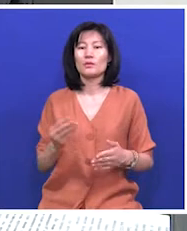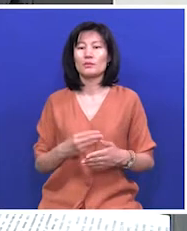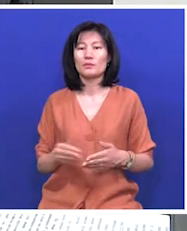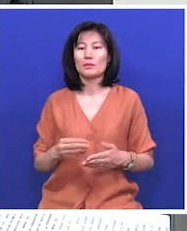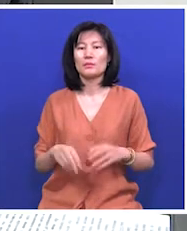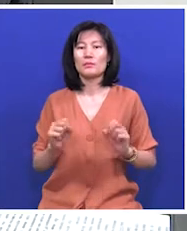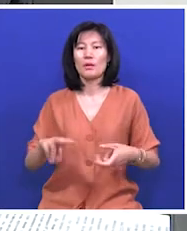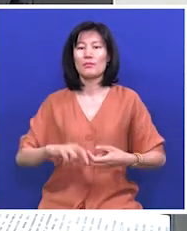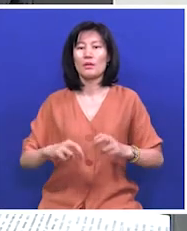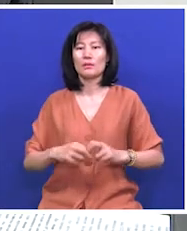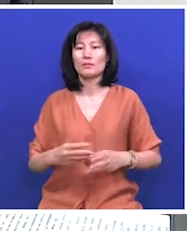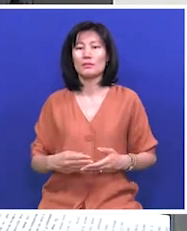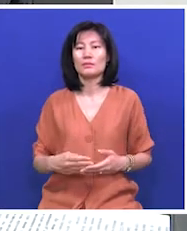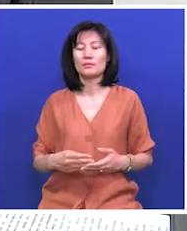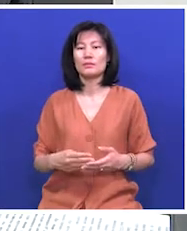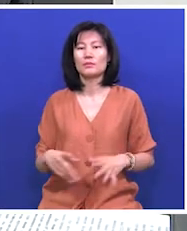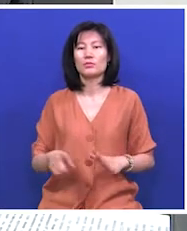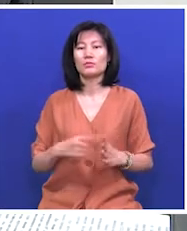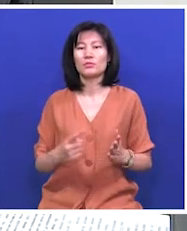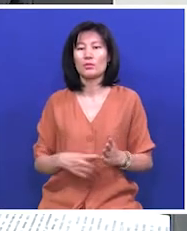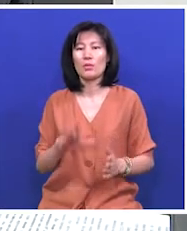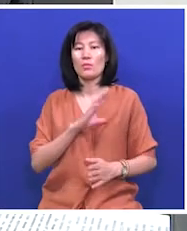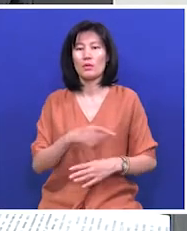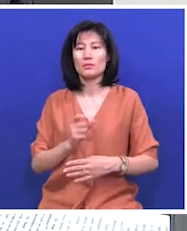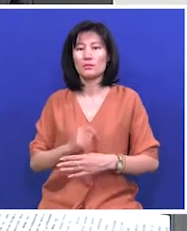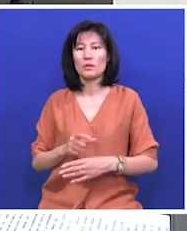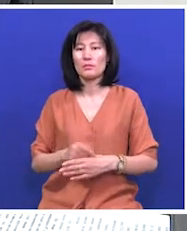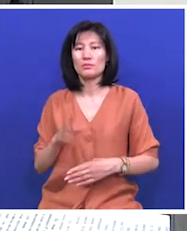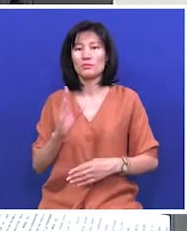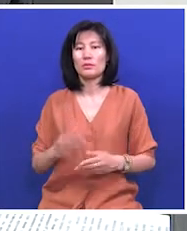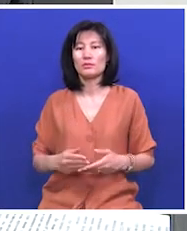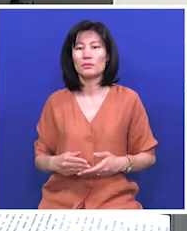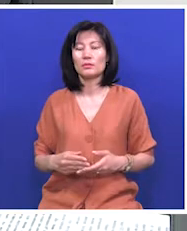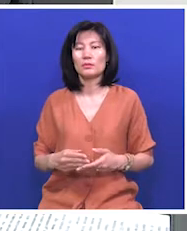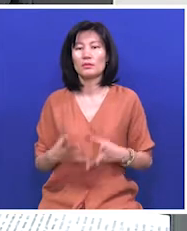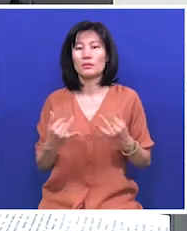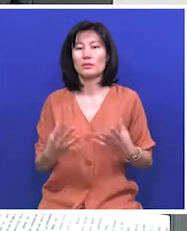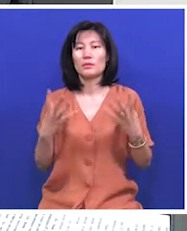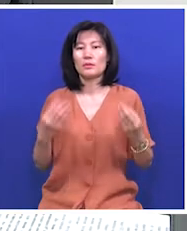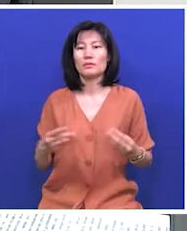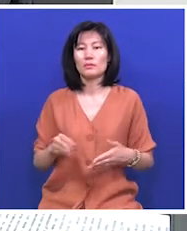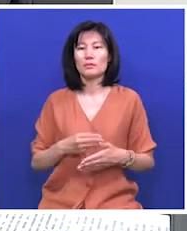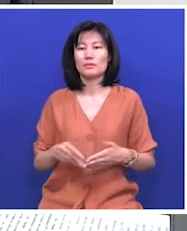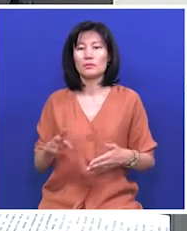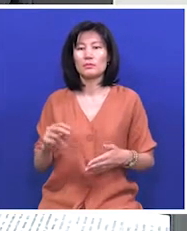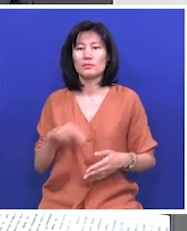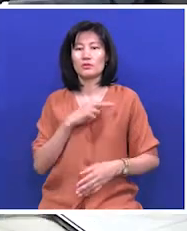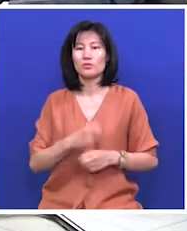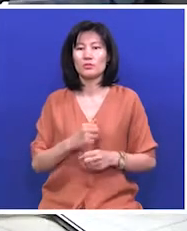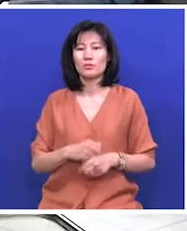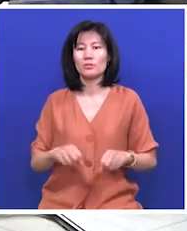өнім сатып алу мәселесін ұсынылған болатын тапсырма берілді. Қазіргі таңда сатып